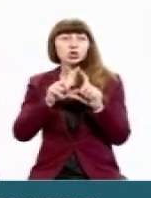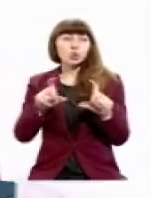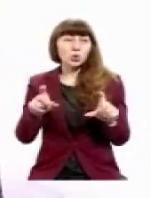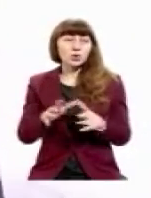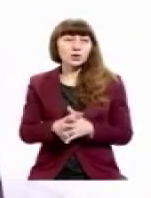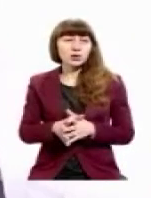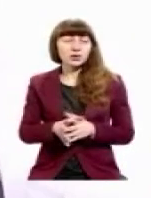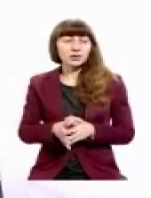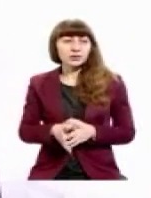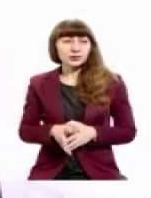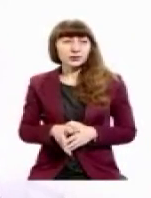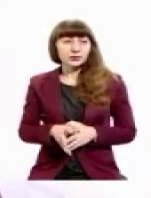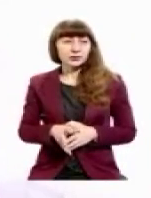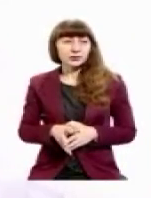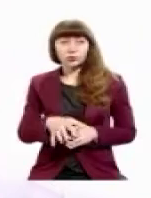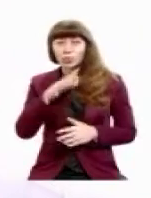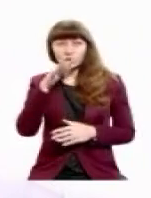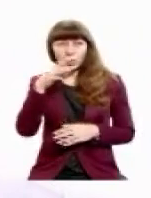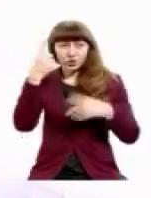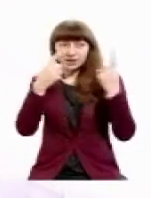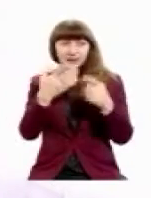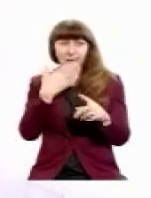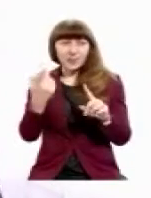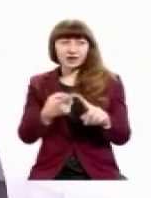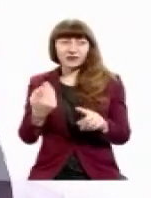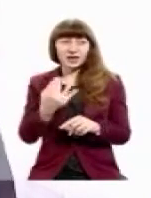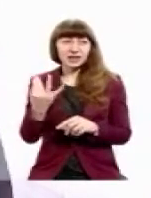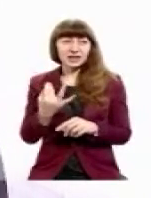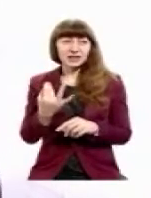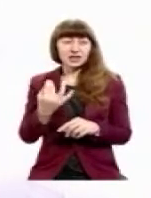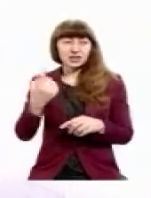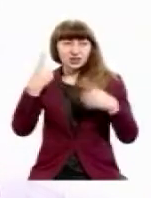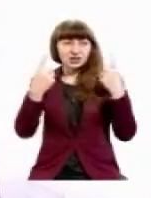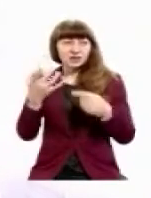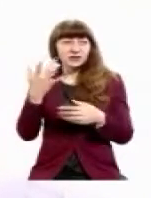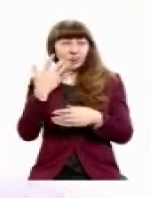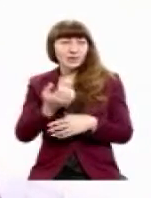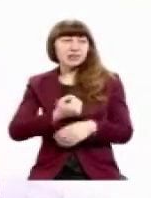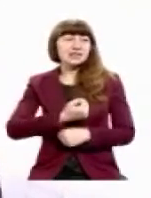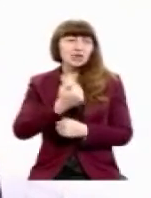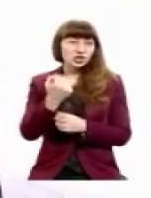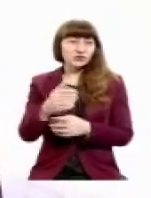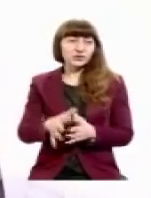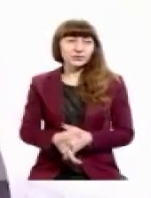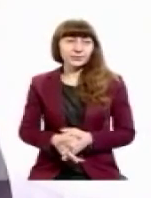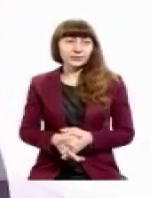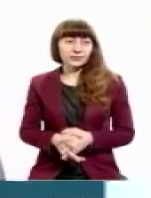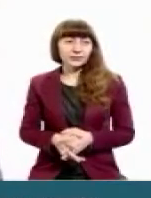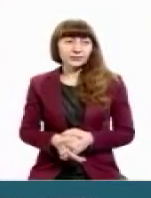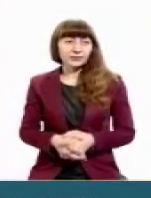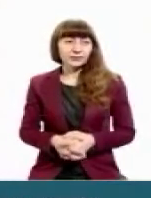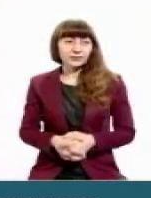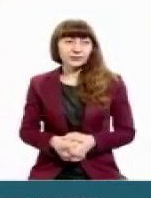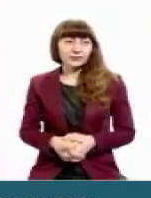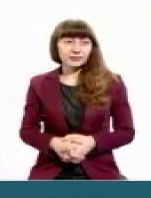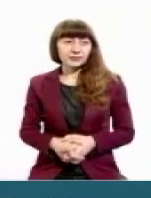Жнаца Паргалеевны. У нее много идей. Это не первая ее идея. Я, в общем-то, их всех поддерживаю, эти идеи, потому что, наверное, преемственность поколений.